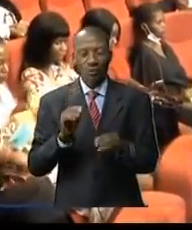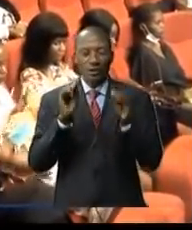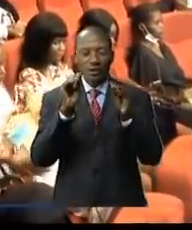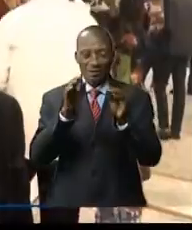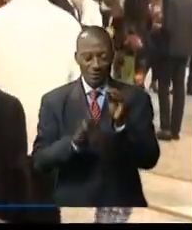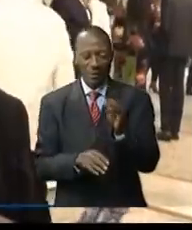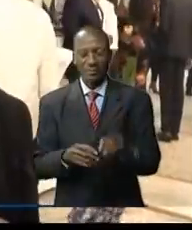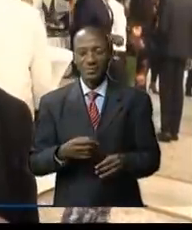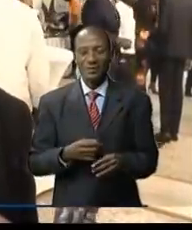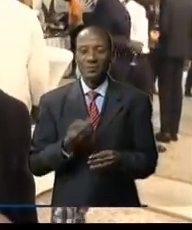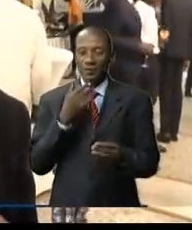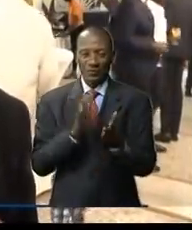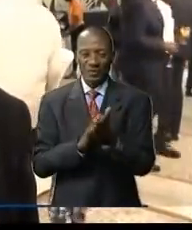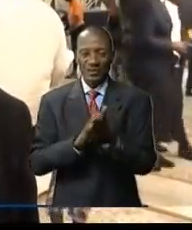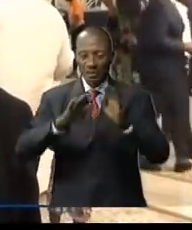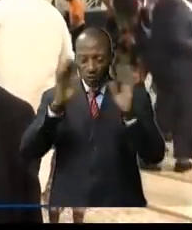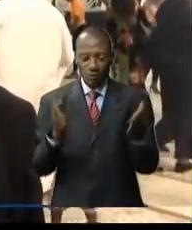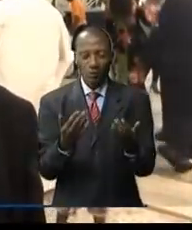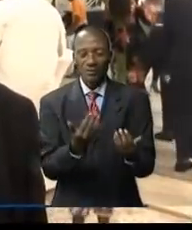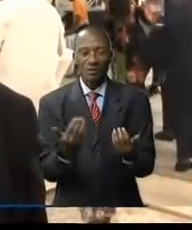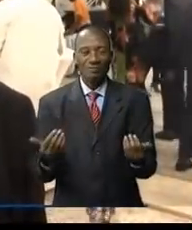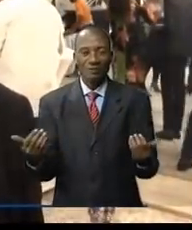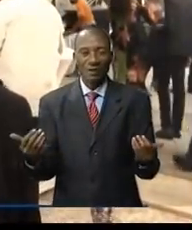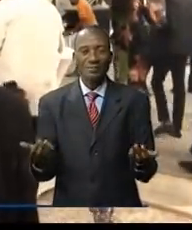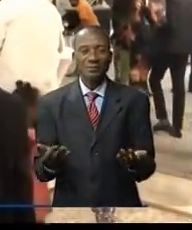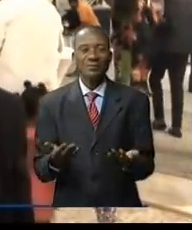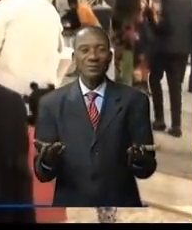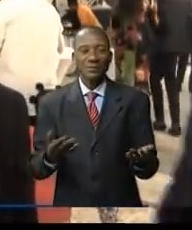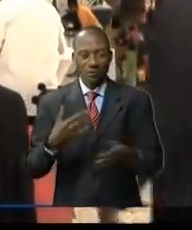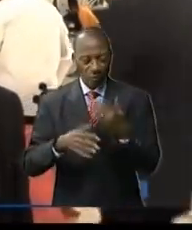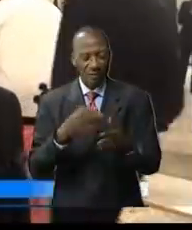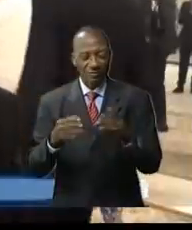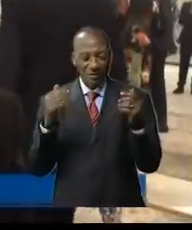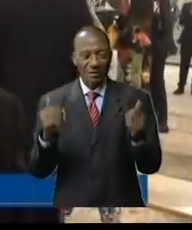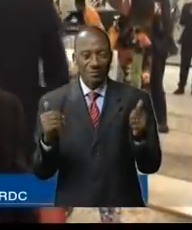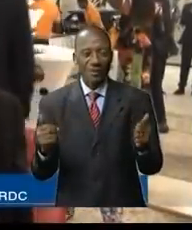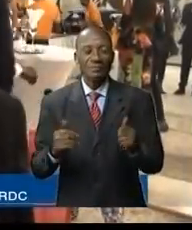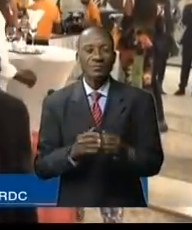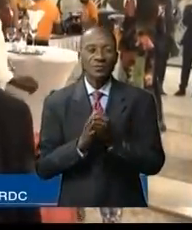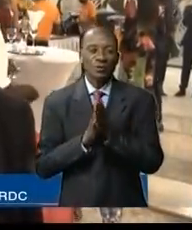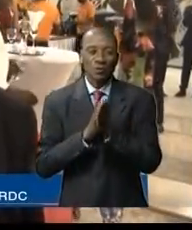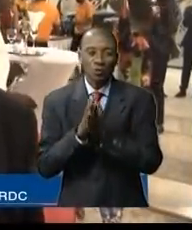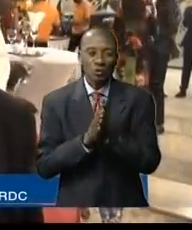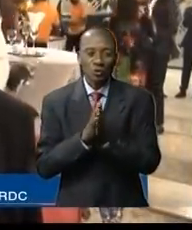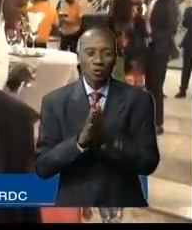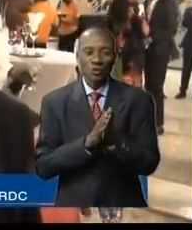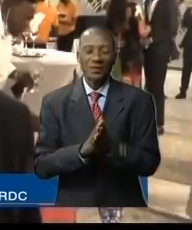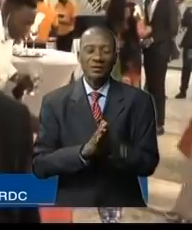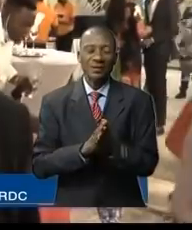élèves diplômés de l'année scolaire 2021 et leur souhaite de meilleures